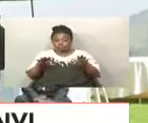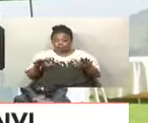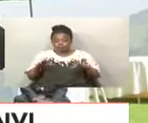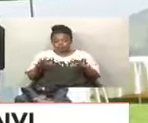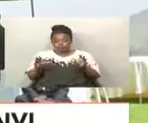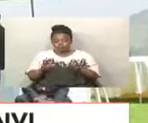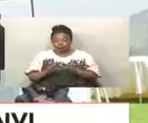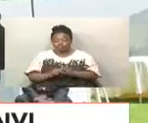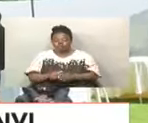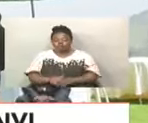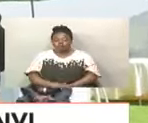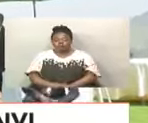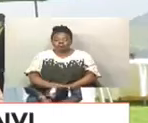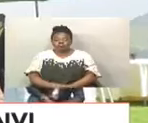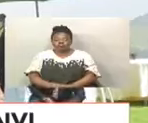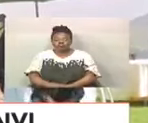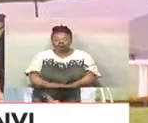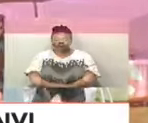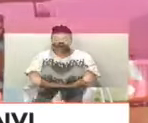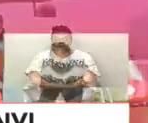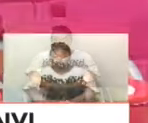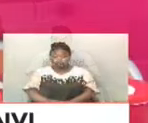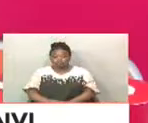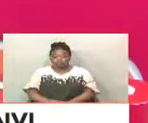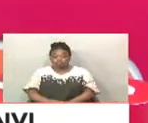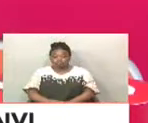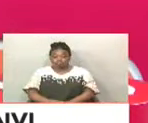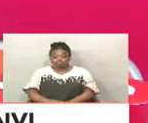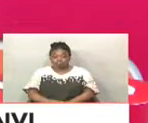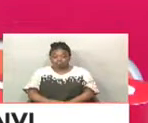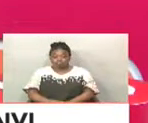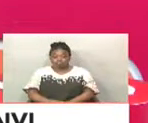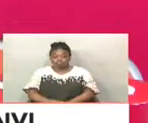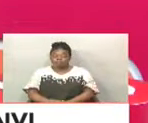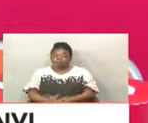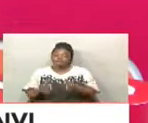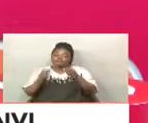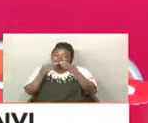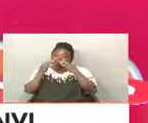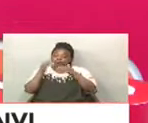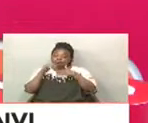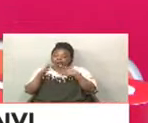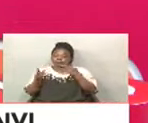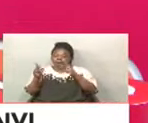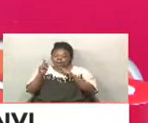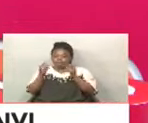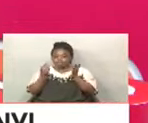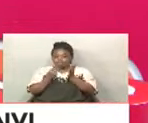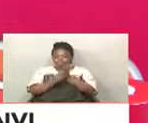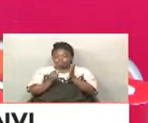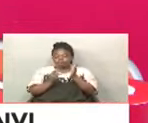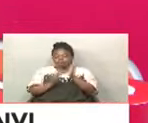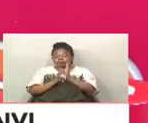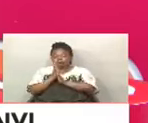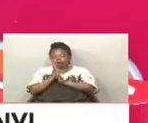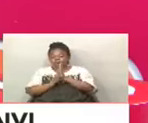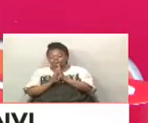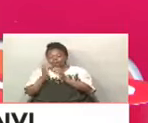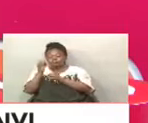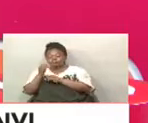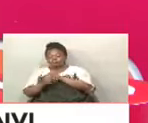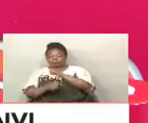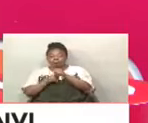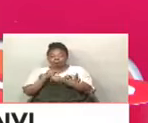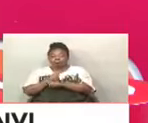Fatuma nagude ya kusaki deguli nukulabu kede TV. Webali nyote nga banda Uganda bali mketa la kukumala kumwaka